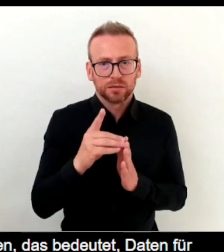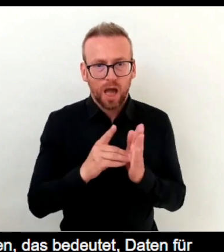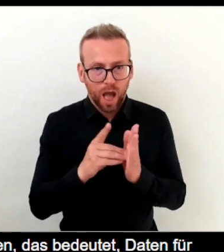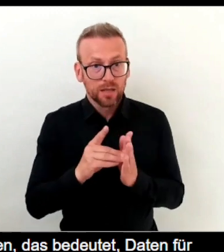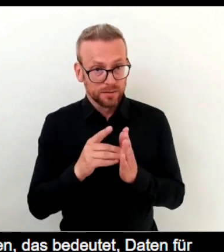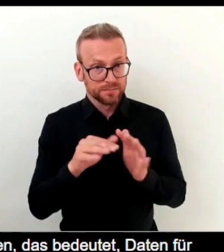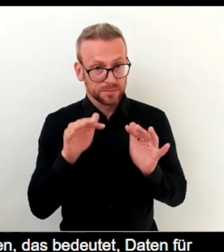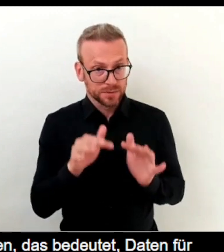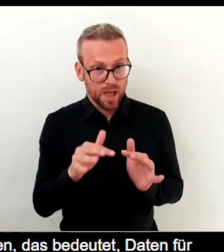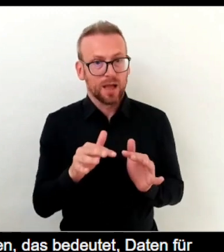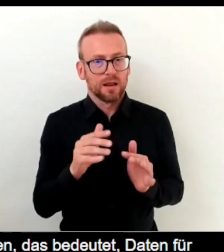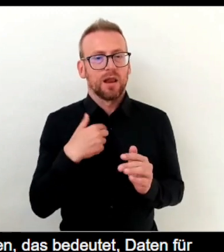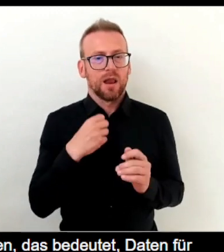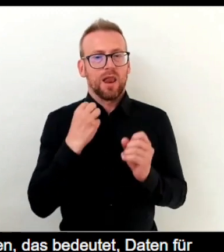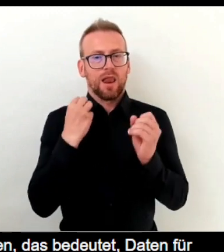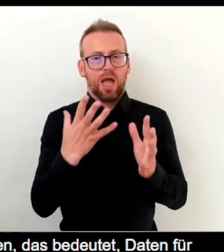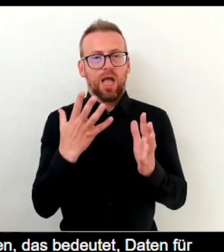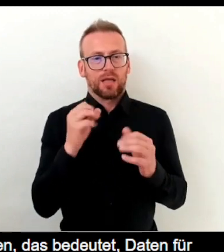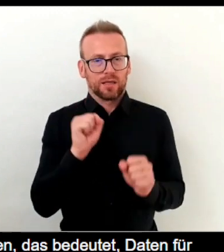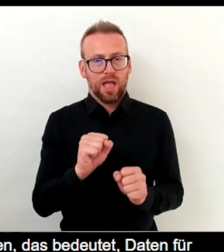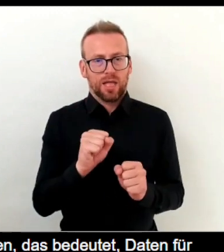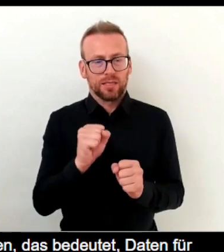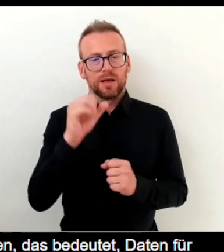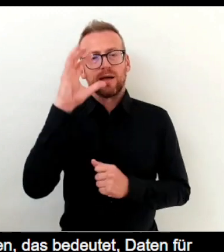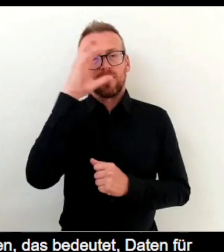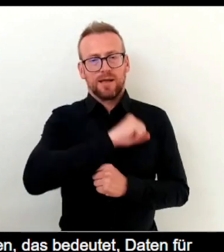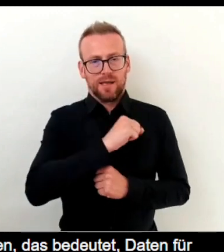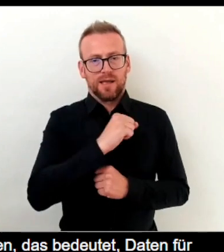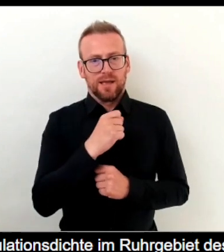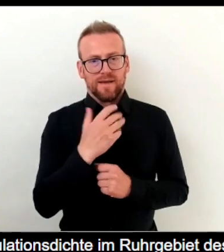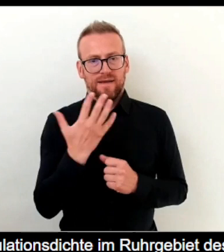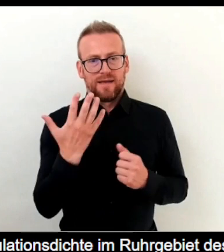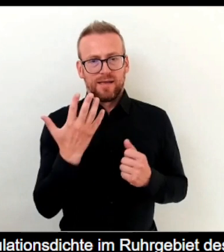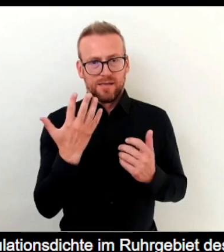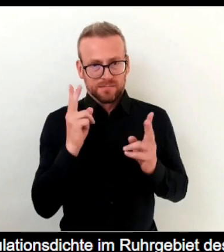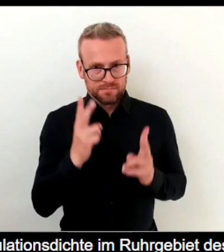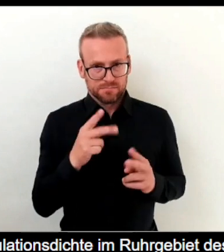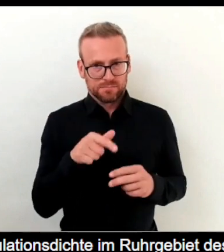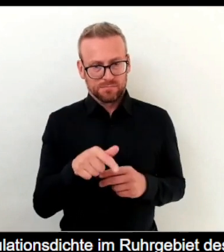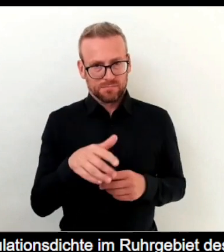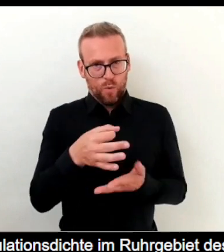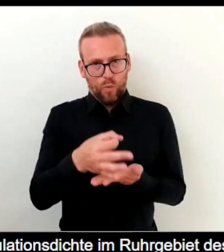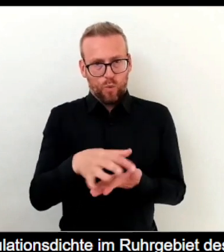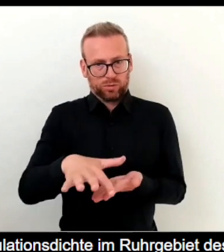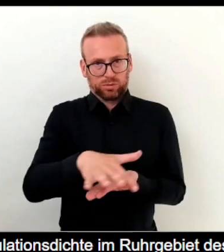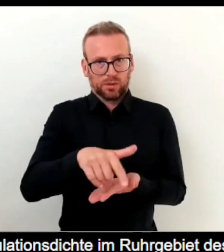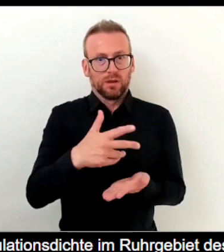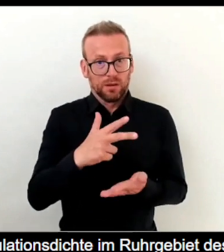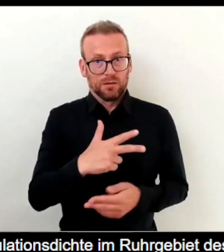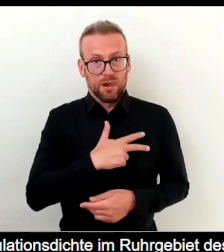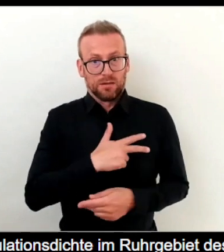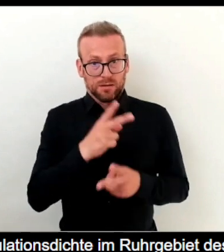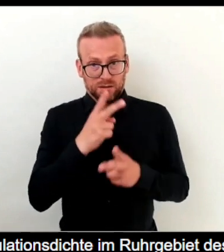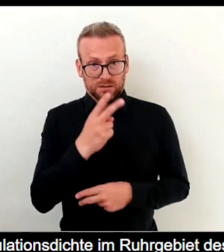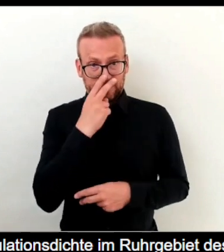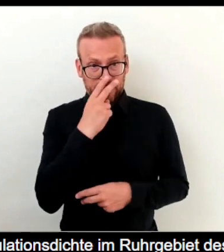wie man umgeht mit diesem großen Schutz, dann regional vor Ort ganz konkret. Und das zeigt, wie wichtig es ist, dass wir vor Ort